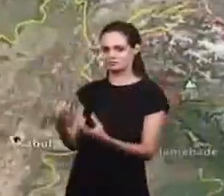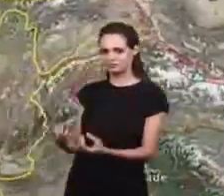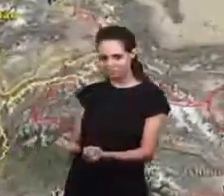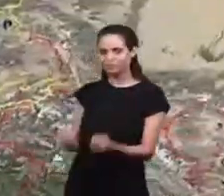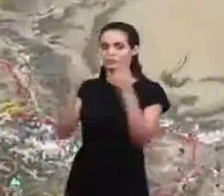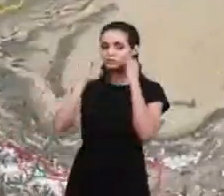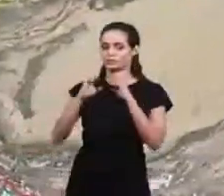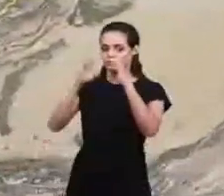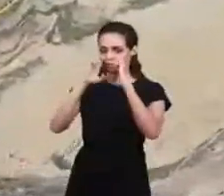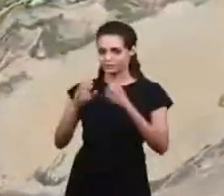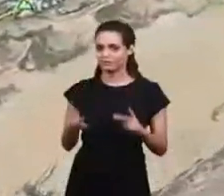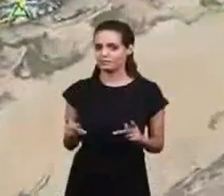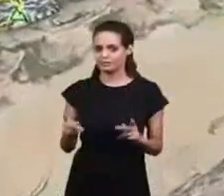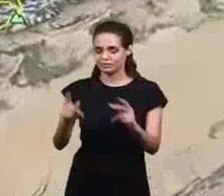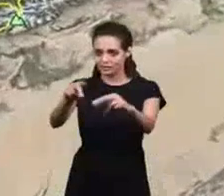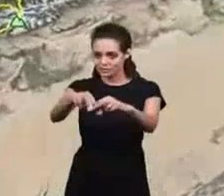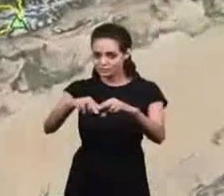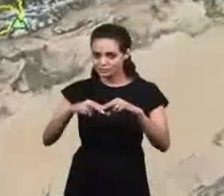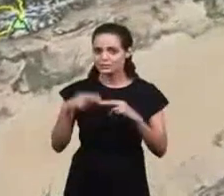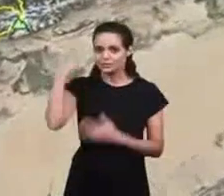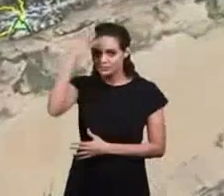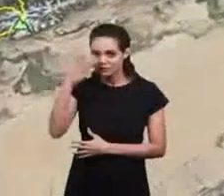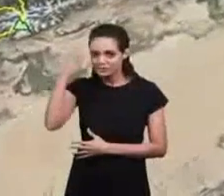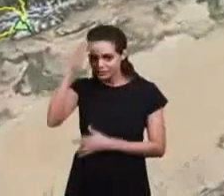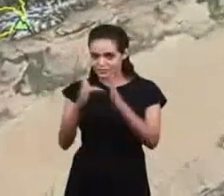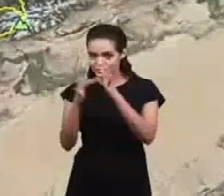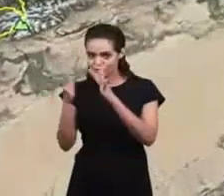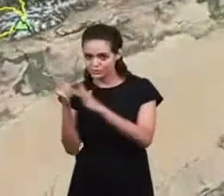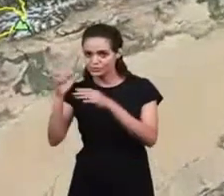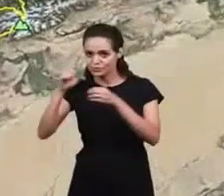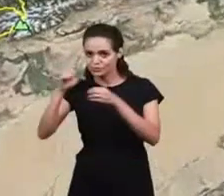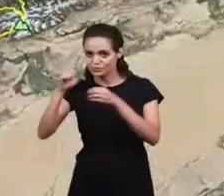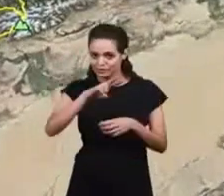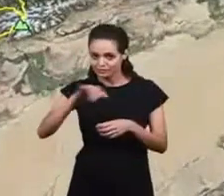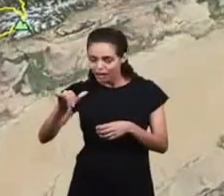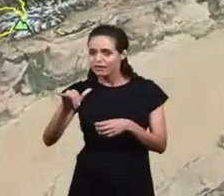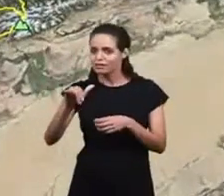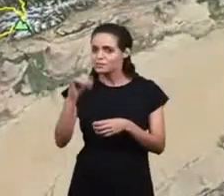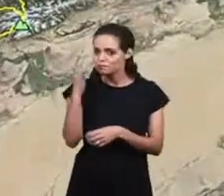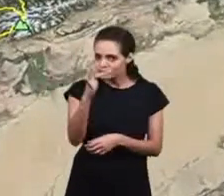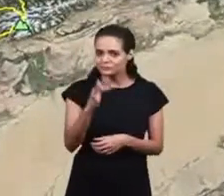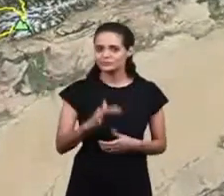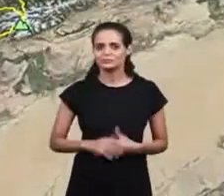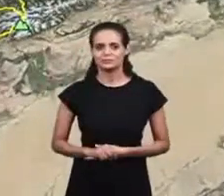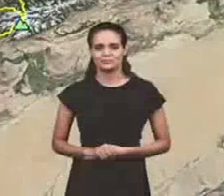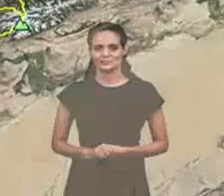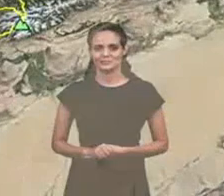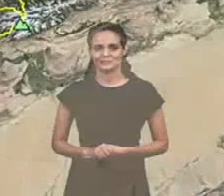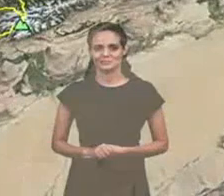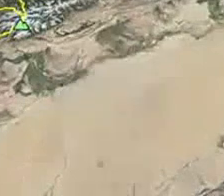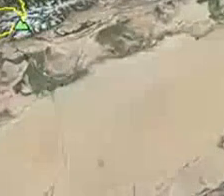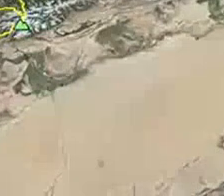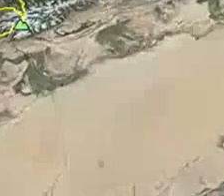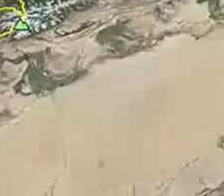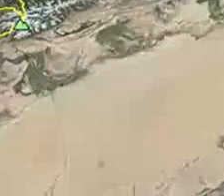Menschen aus allen Orten der Welt wurden vom ewigen Evangelium und von der Botschaft des